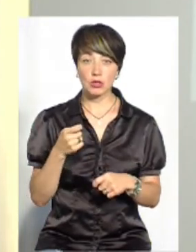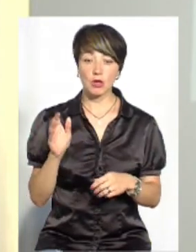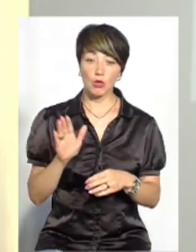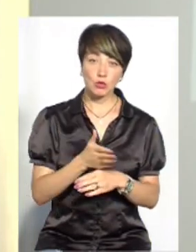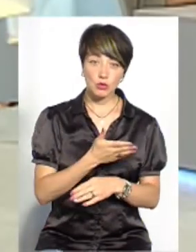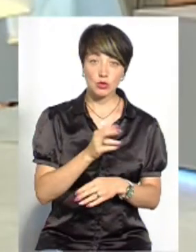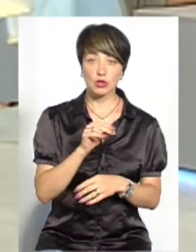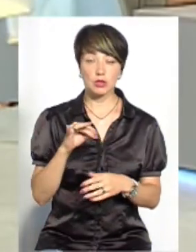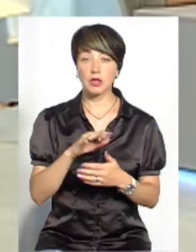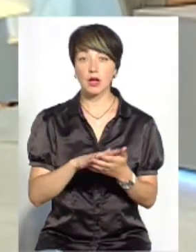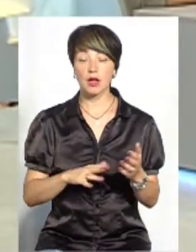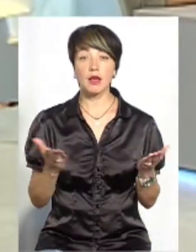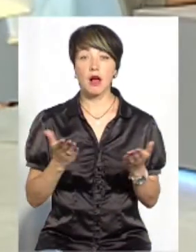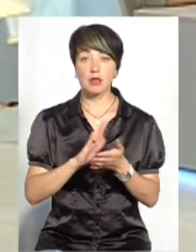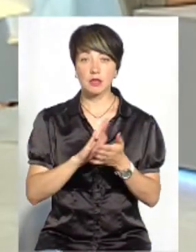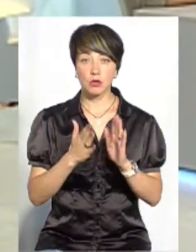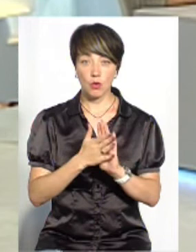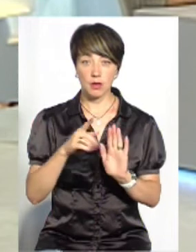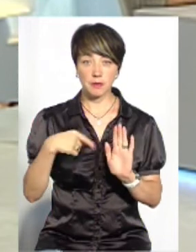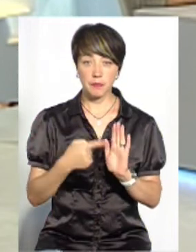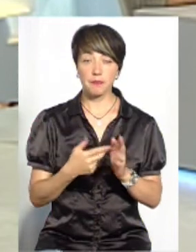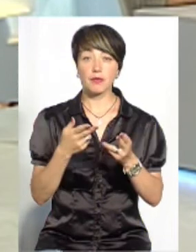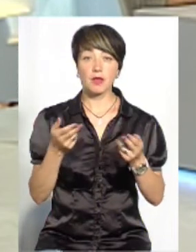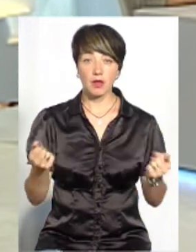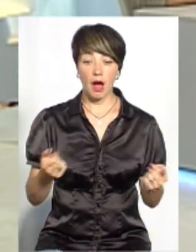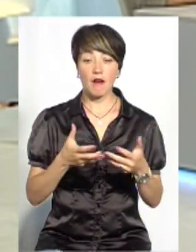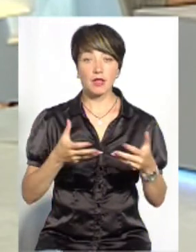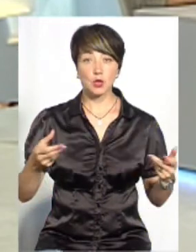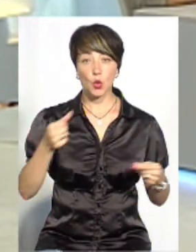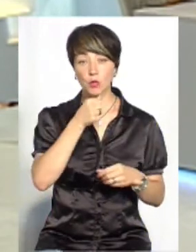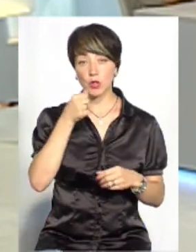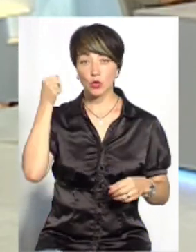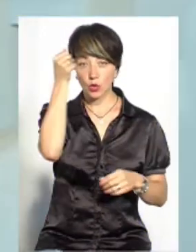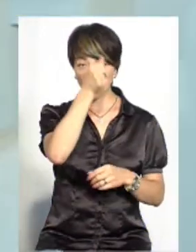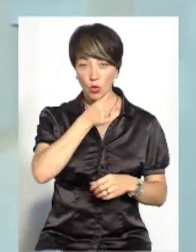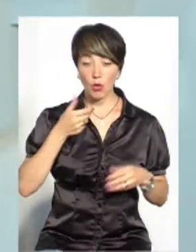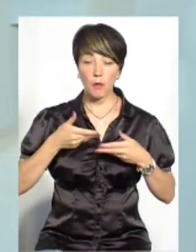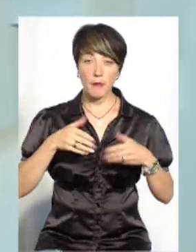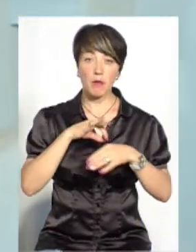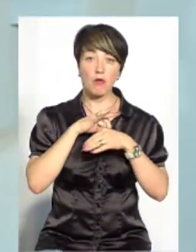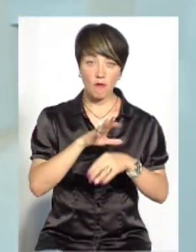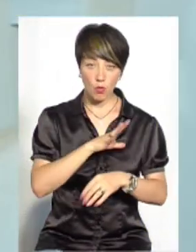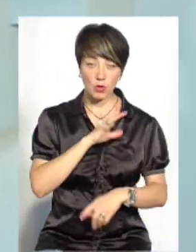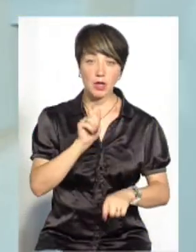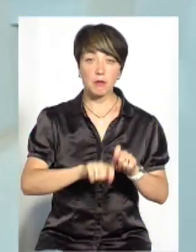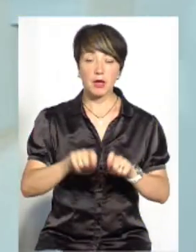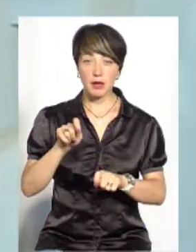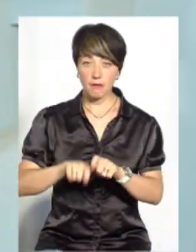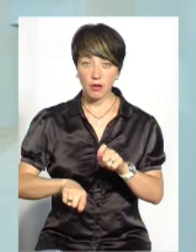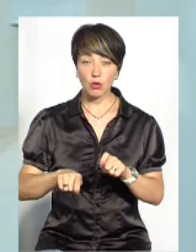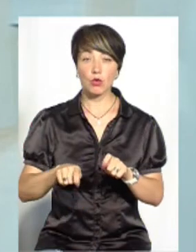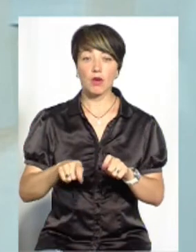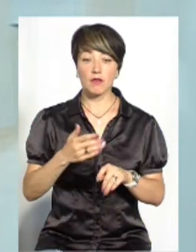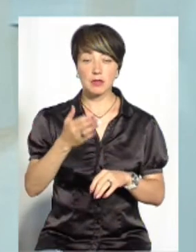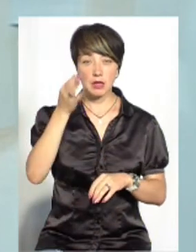наразі? Так, весною минулого року наші інспектора проводили перевірку даних атракціонів, які